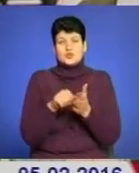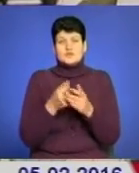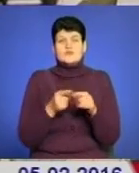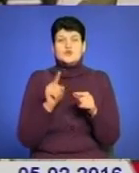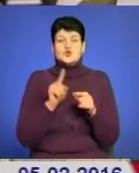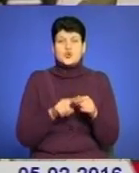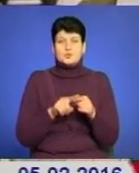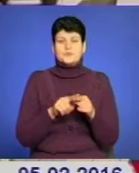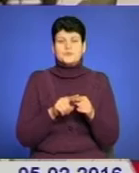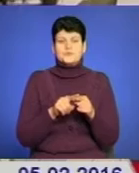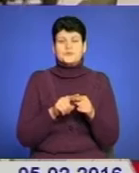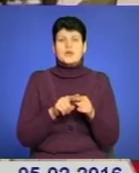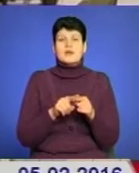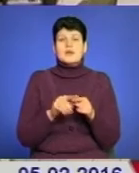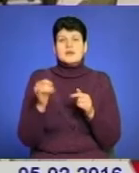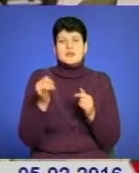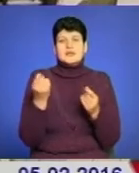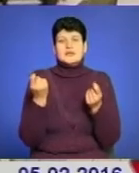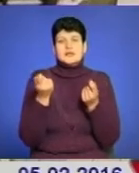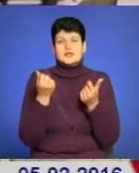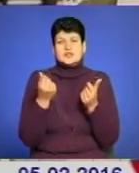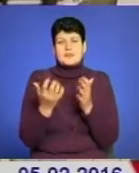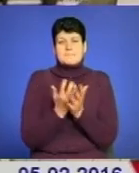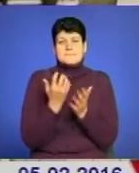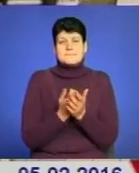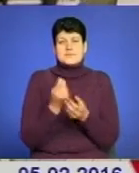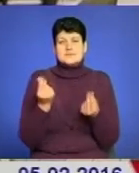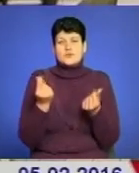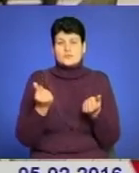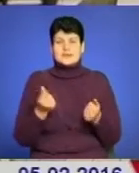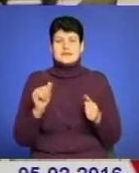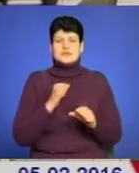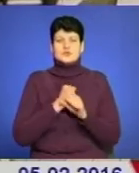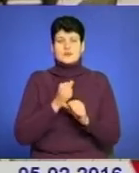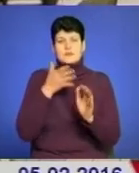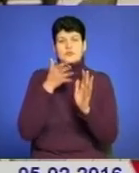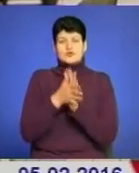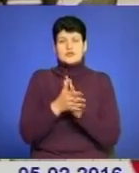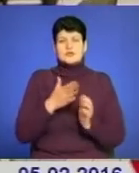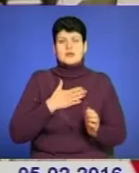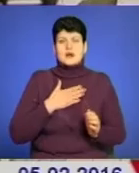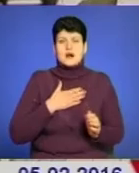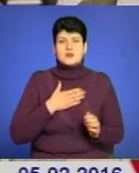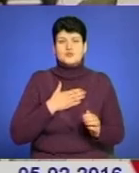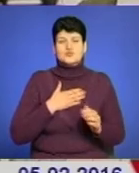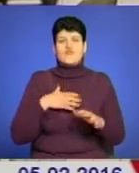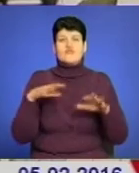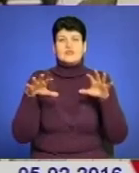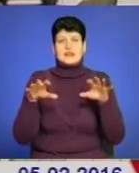такому проєкті, ну і таким чином якби трішечки підзаробити і зробити прозорішою нашу